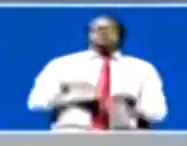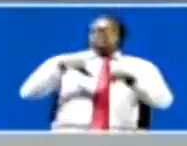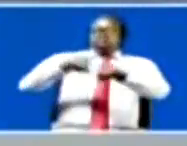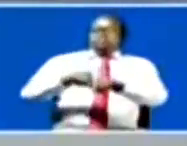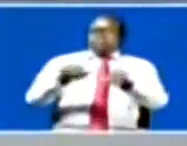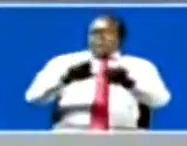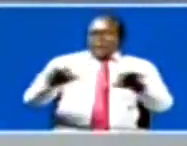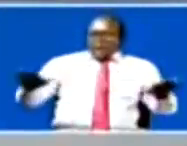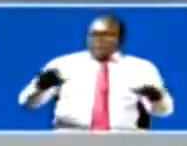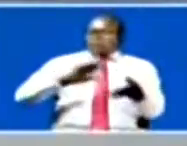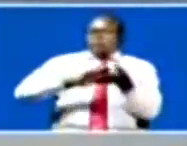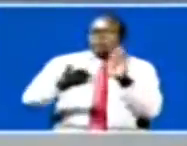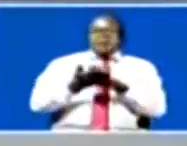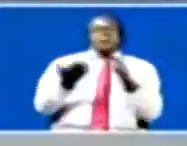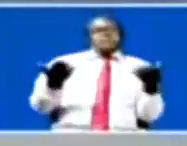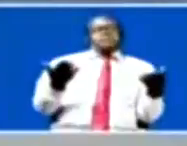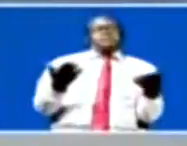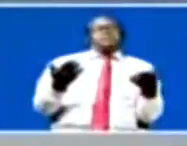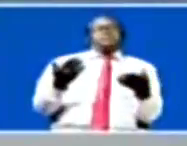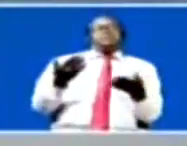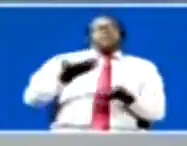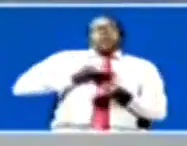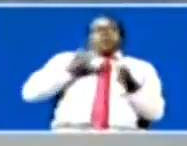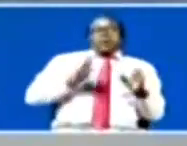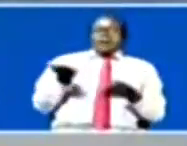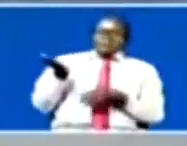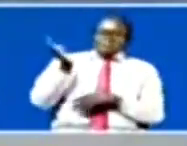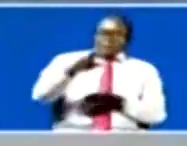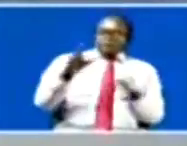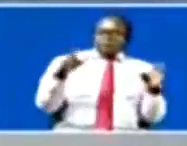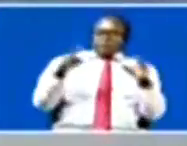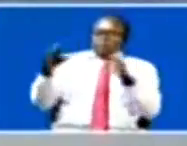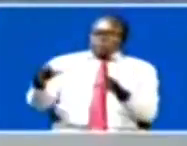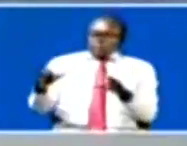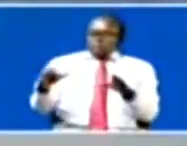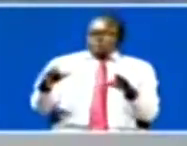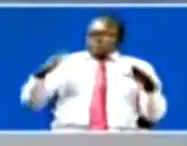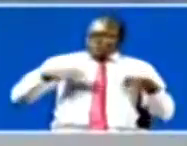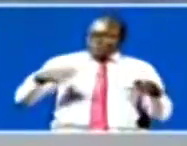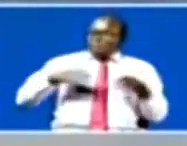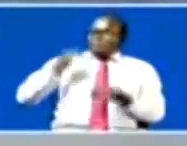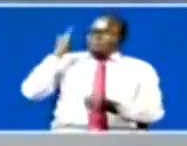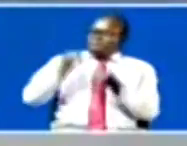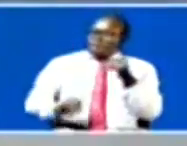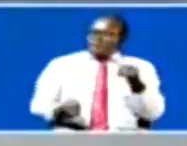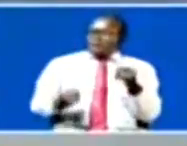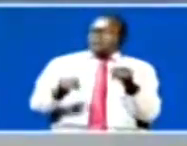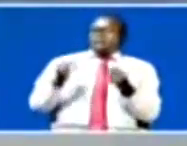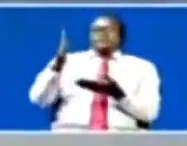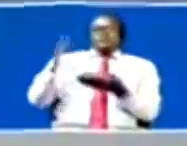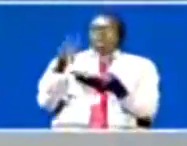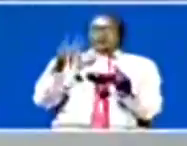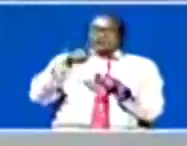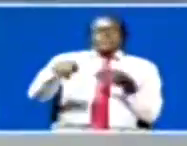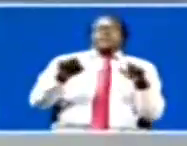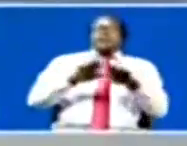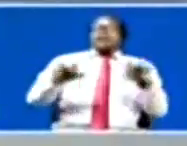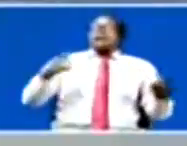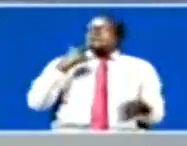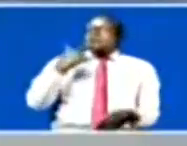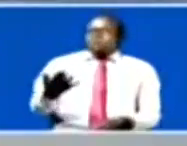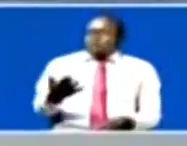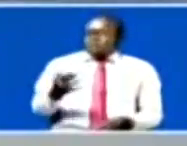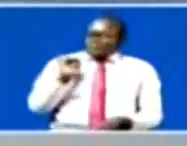wa ardhi hiyo ambayo ilirejeshwa mikononi mwa jamii. Wakazi hawa hatimaye walianza kujigawia ardhi hiyo